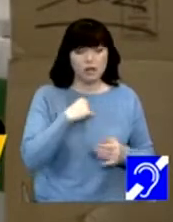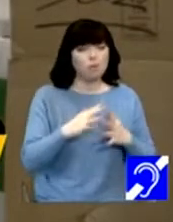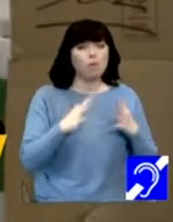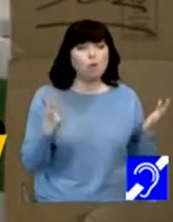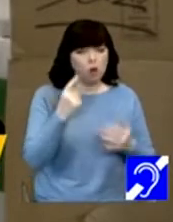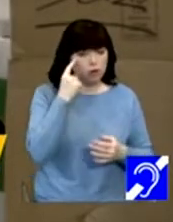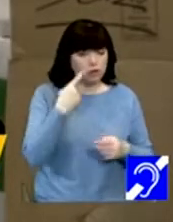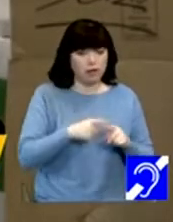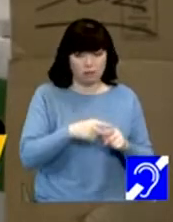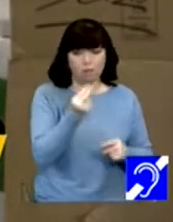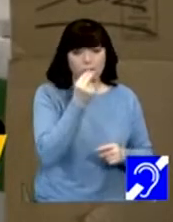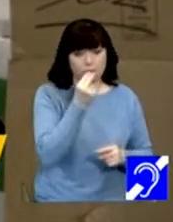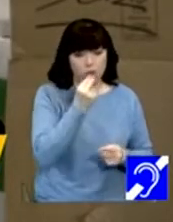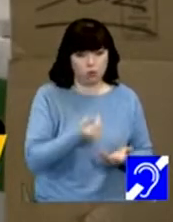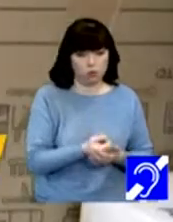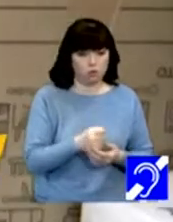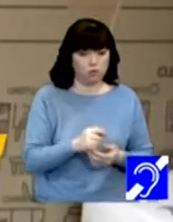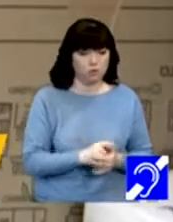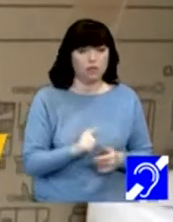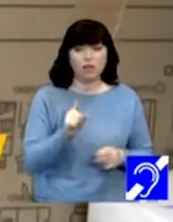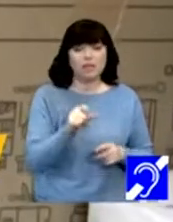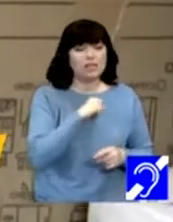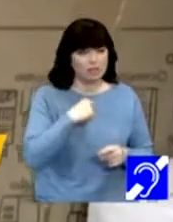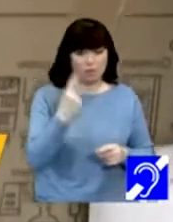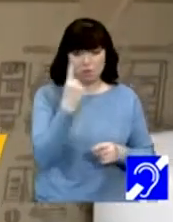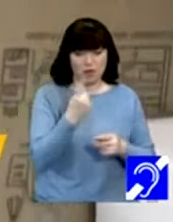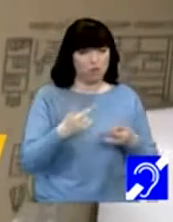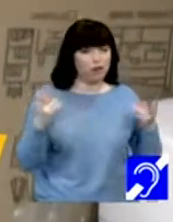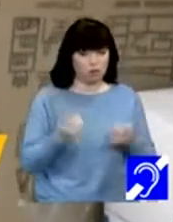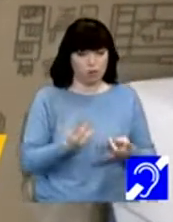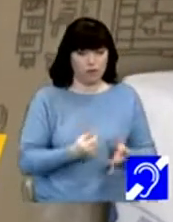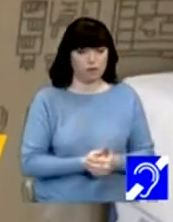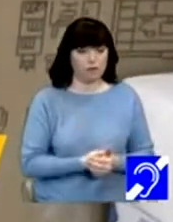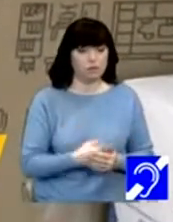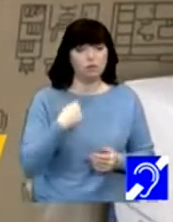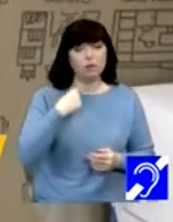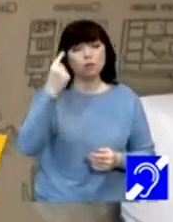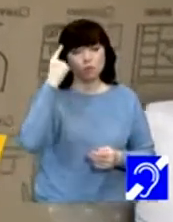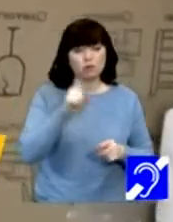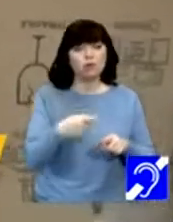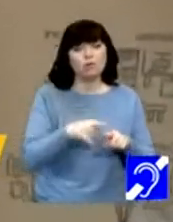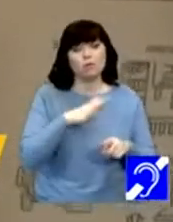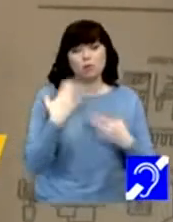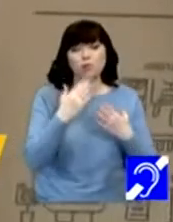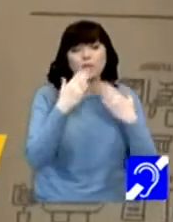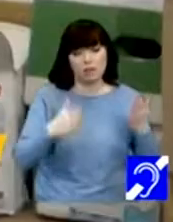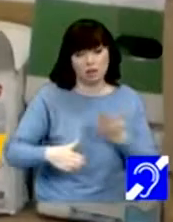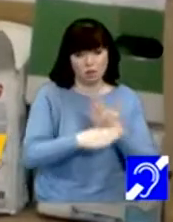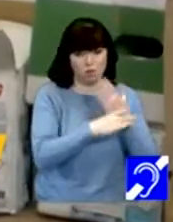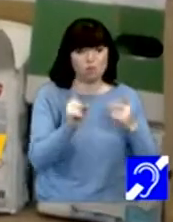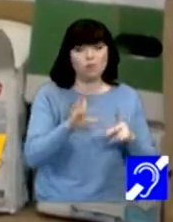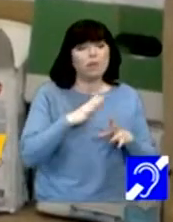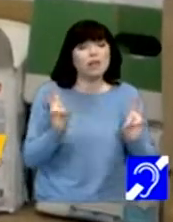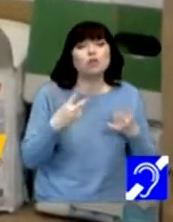parte, produse alimentare, fiindcă de este de prima necesitate sunt. Sperăm să fie ultimele, să nu avem nevoie de ele,